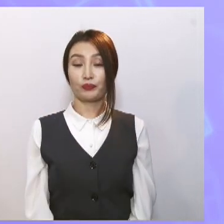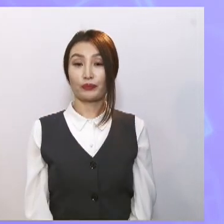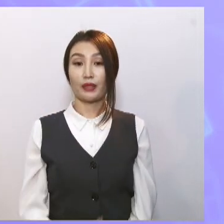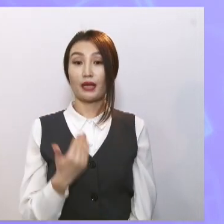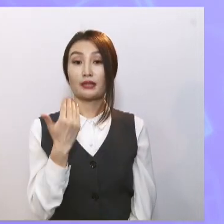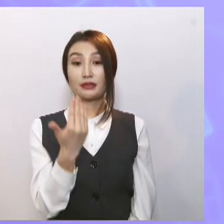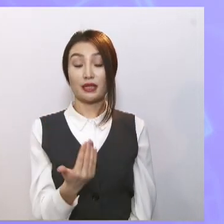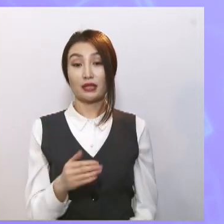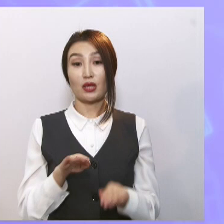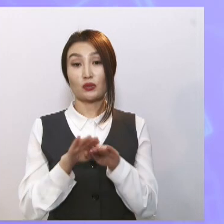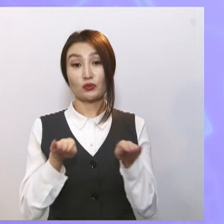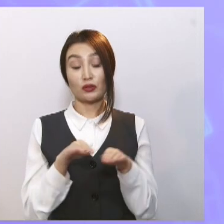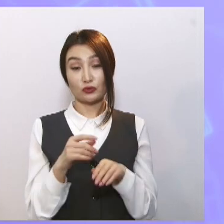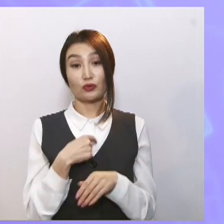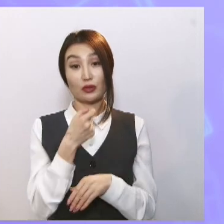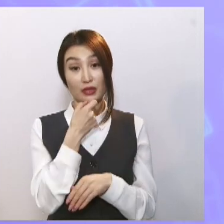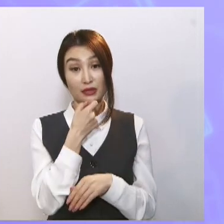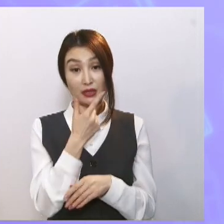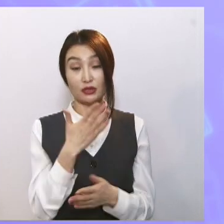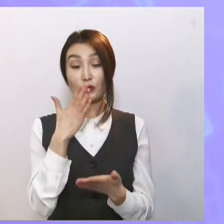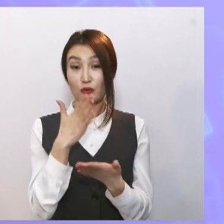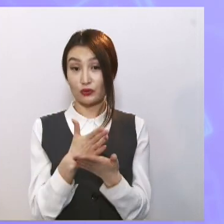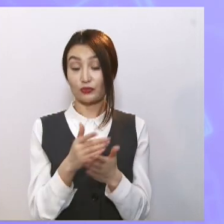Сен сууга түшкөндү жакшы көрөсүңбү?